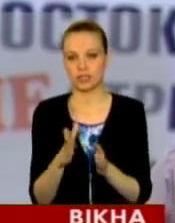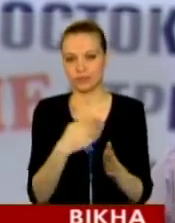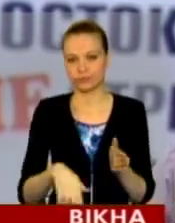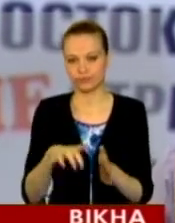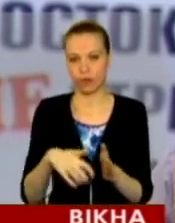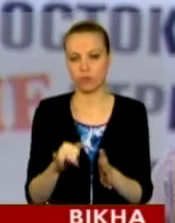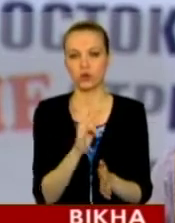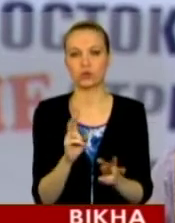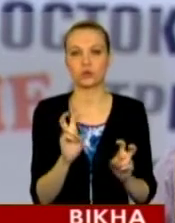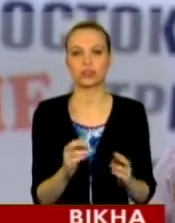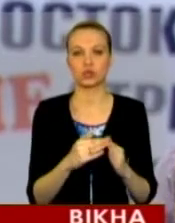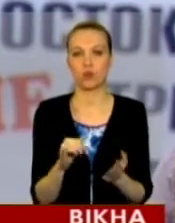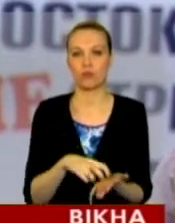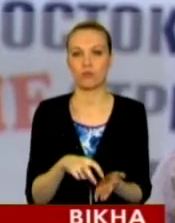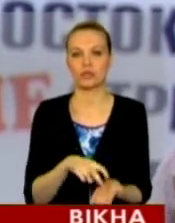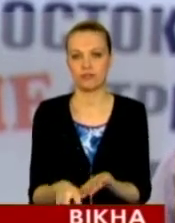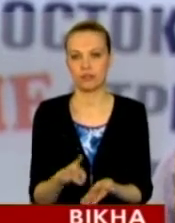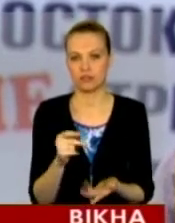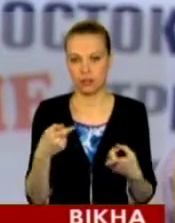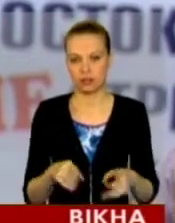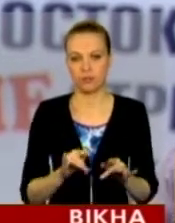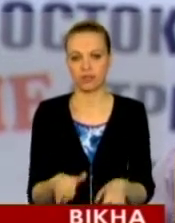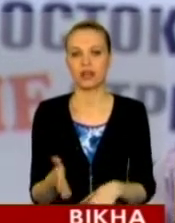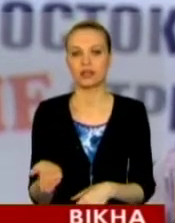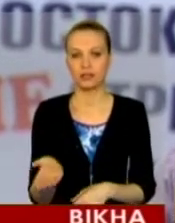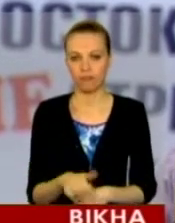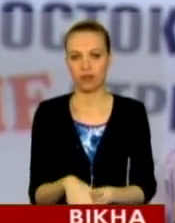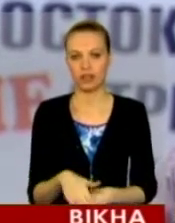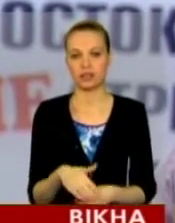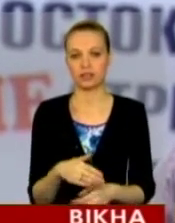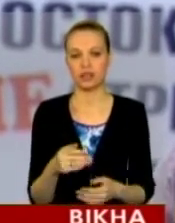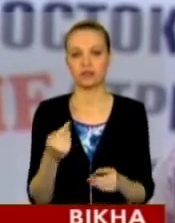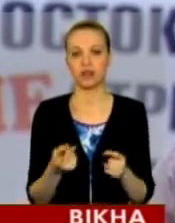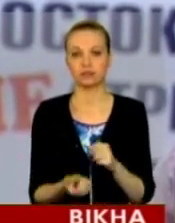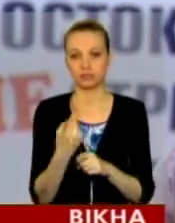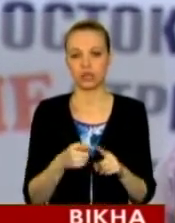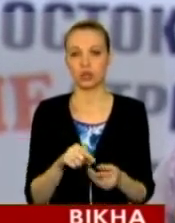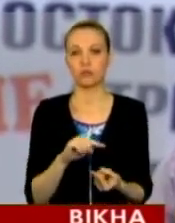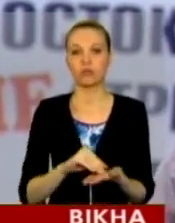хто сидить вдома і боїться вийти, на самом деле. Давайте обрисуємо ті проблеми, які нас хвилюють.